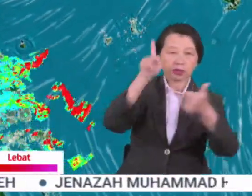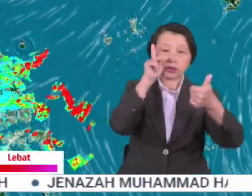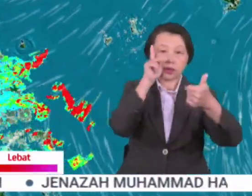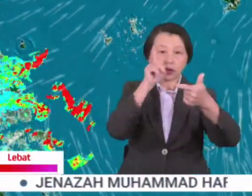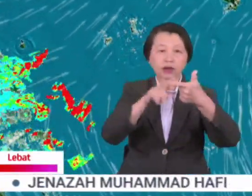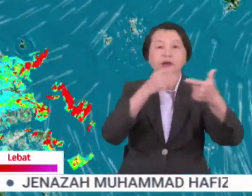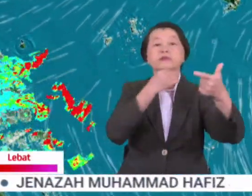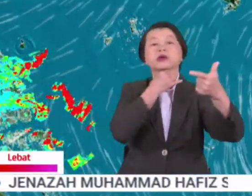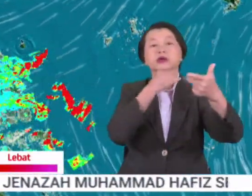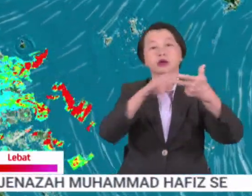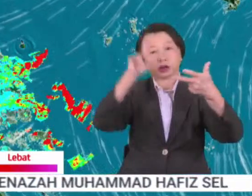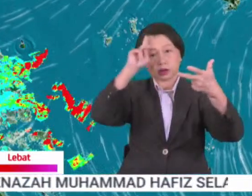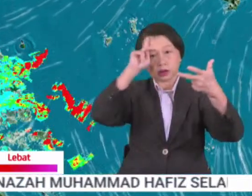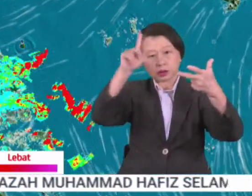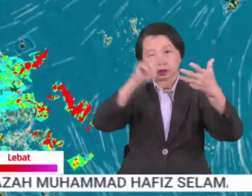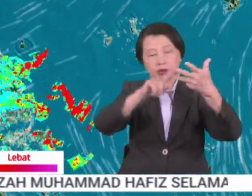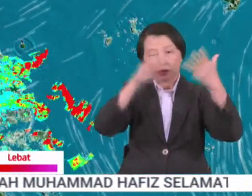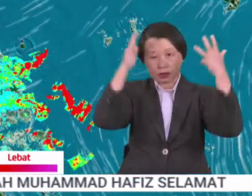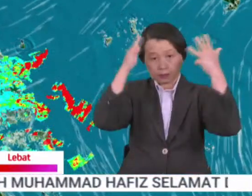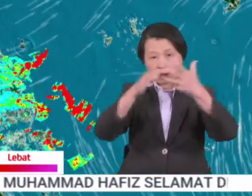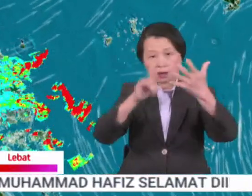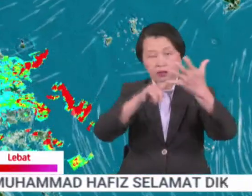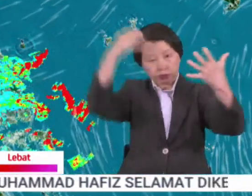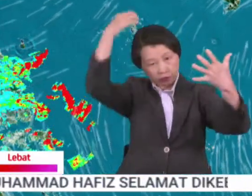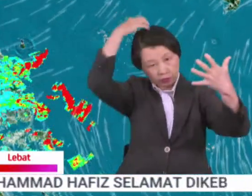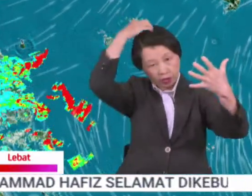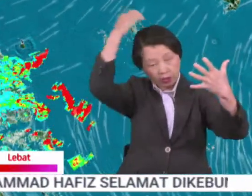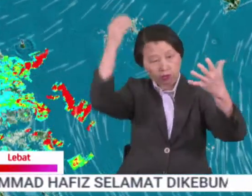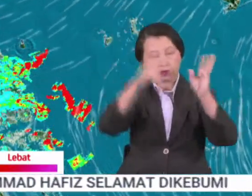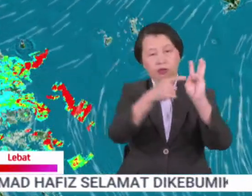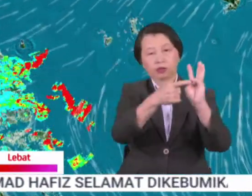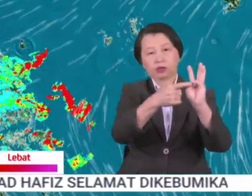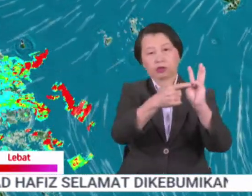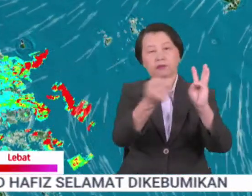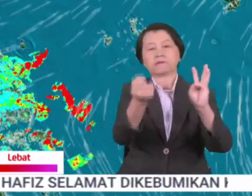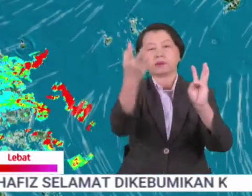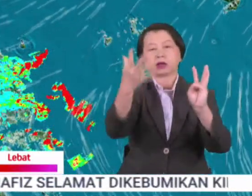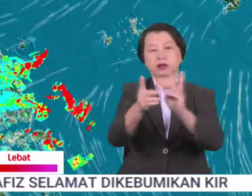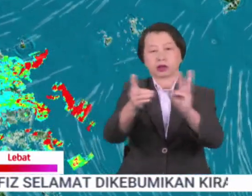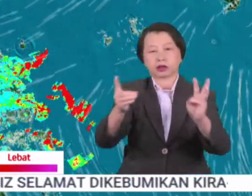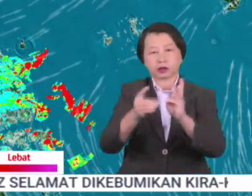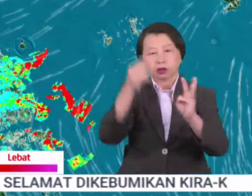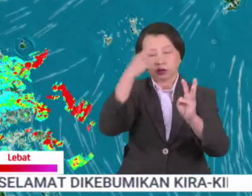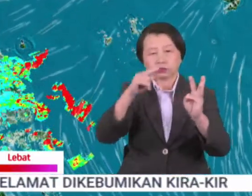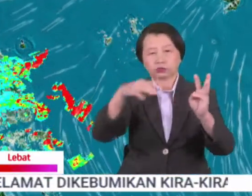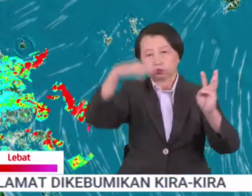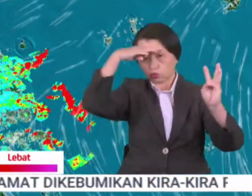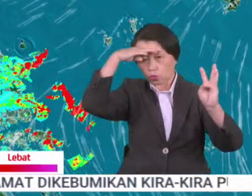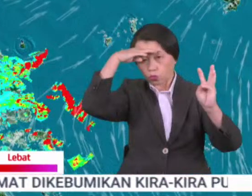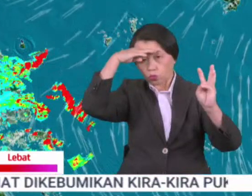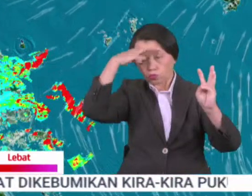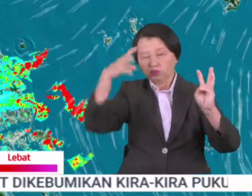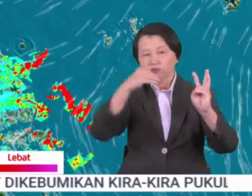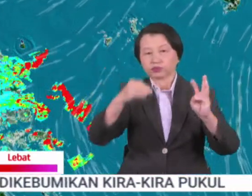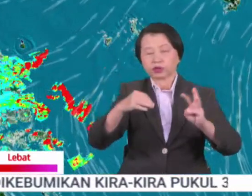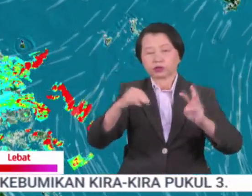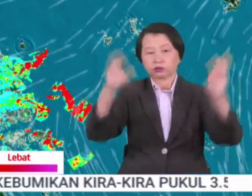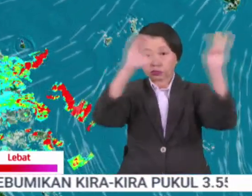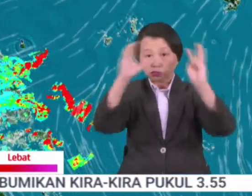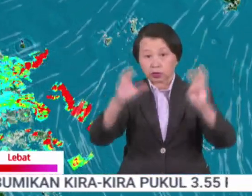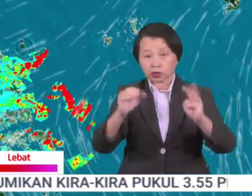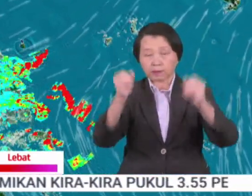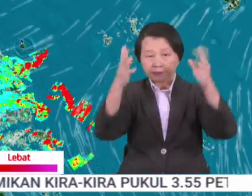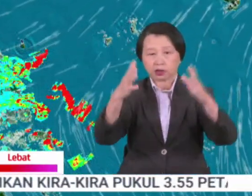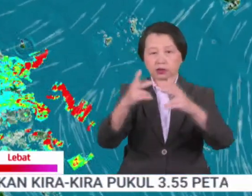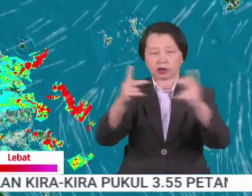Kedah perak Kelantan Pahang Selangor dan juga di kebanyakan daerah untuk negeri Johor keadaan cuaca untuk